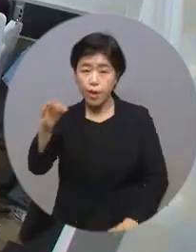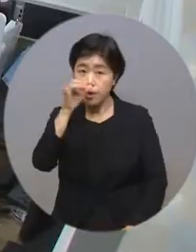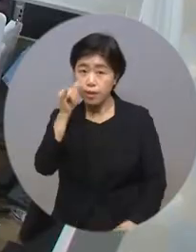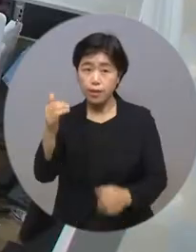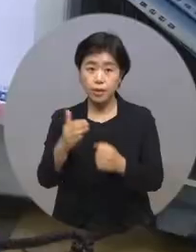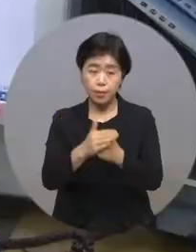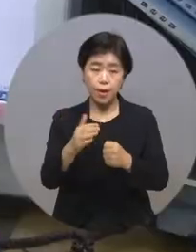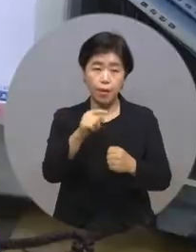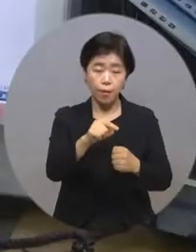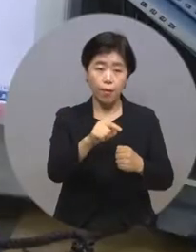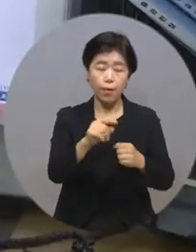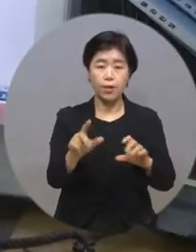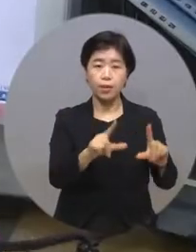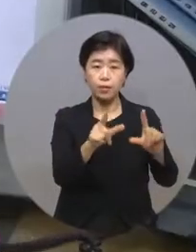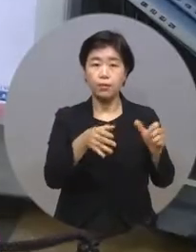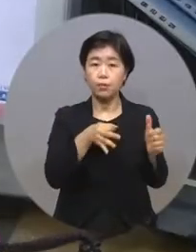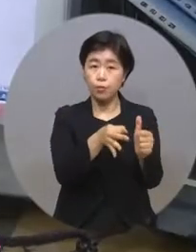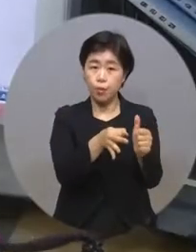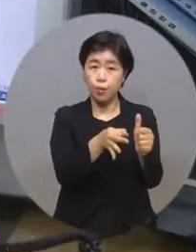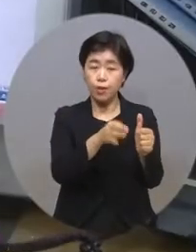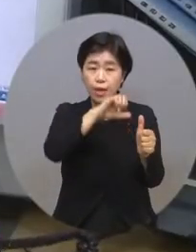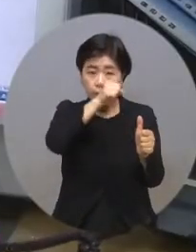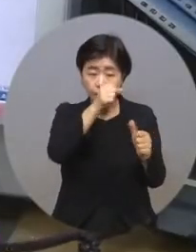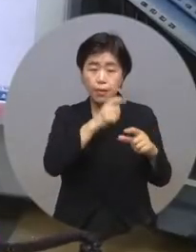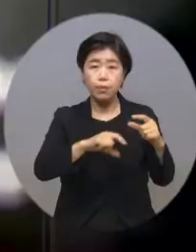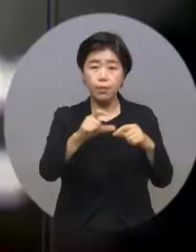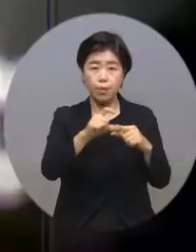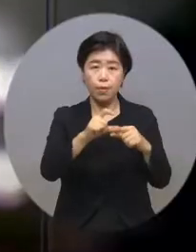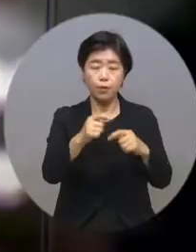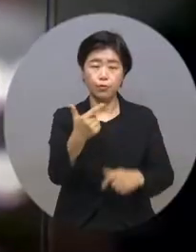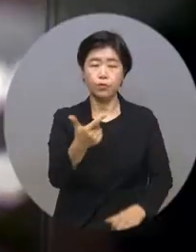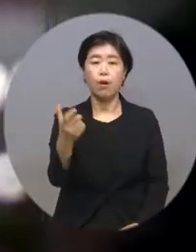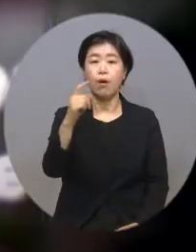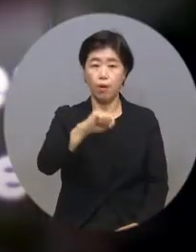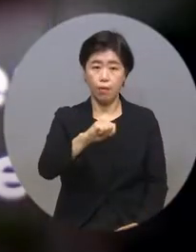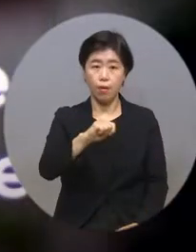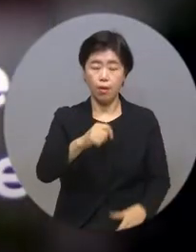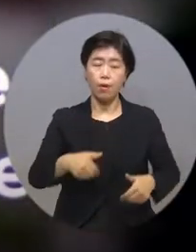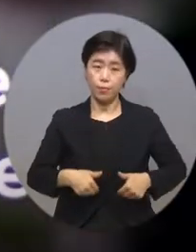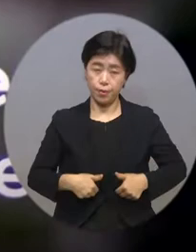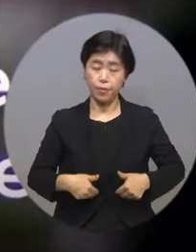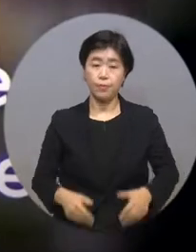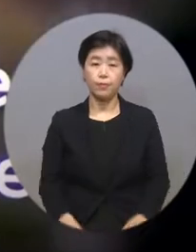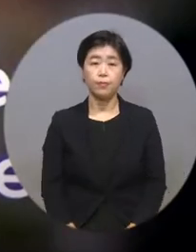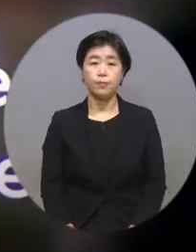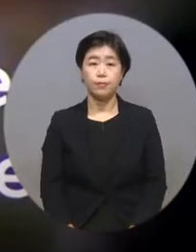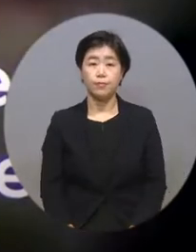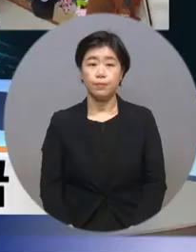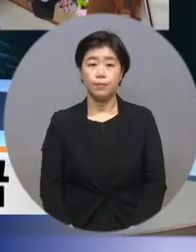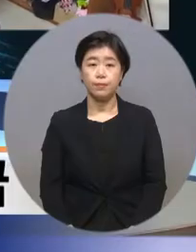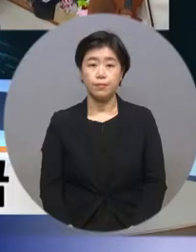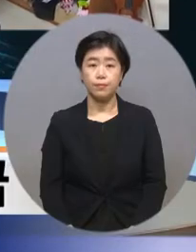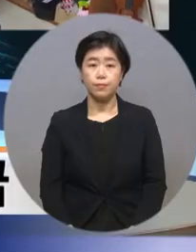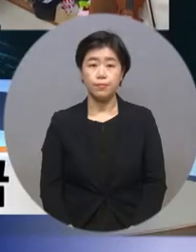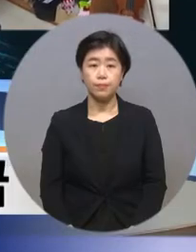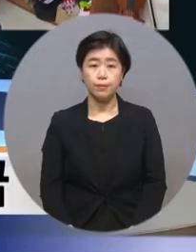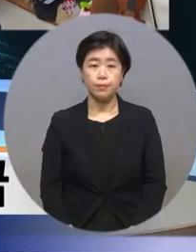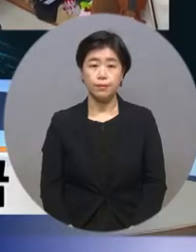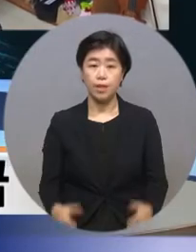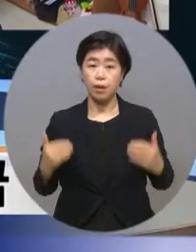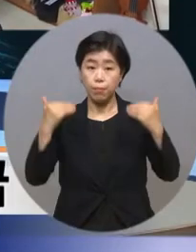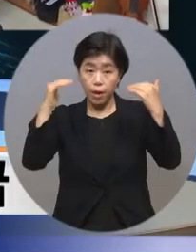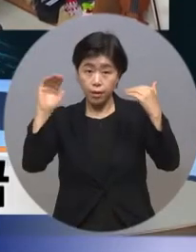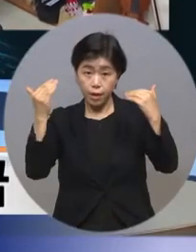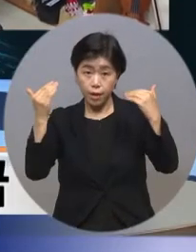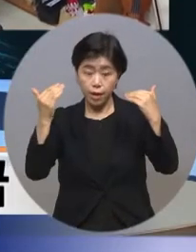기준 연간 6천억 원 이상이 될 것으로 추계했습니다. 복지TV 뉴스 박순용입니다. 성인이